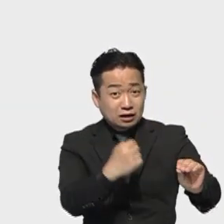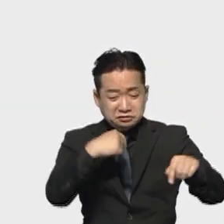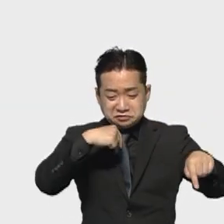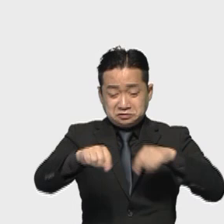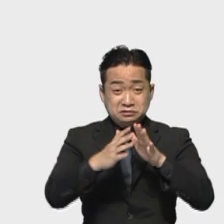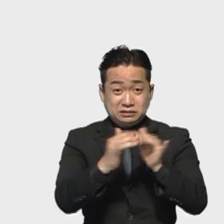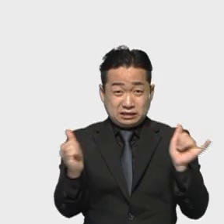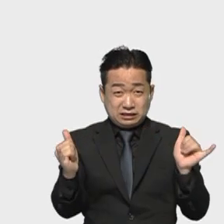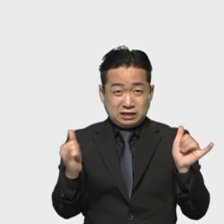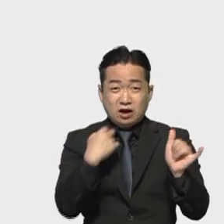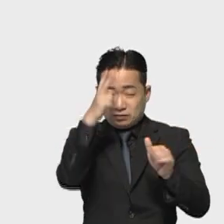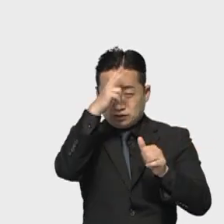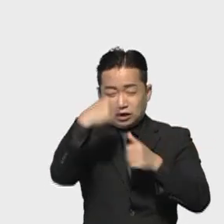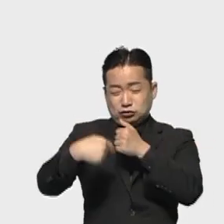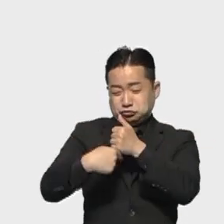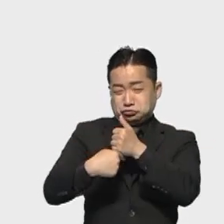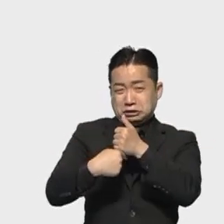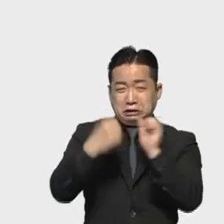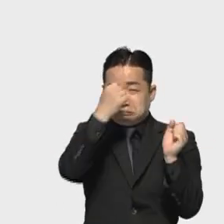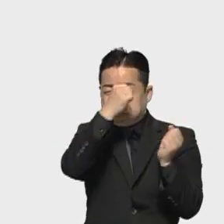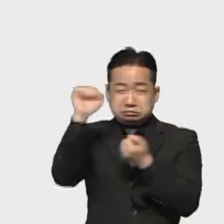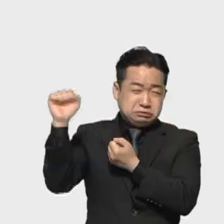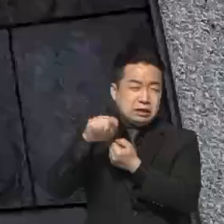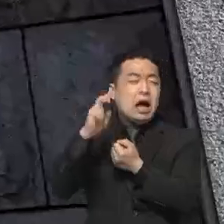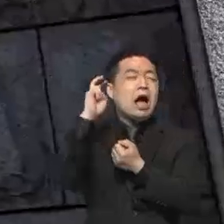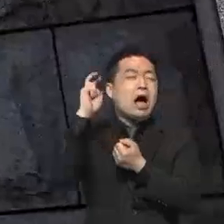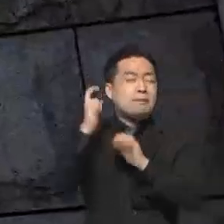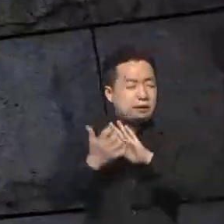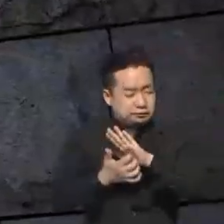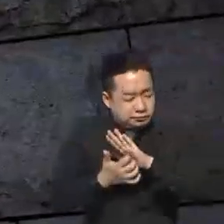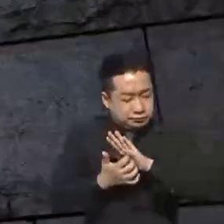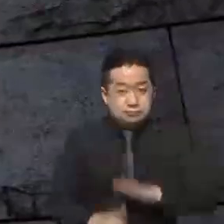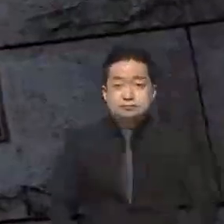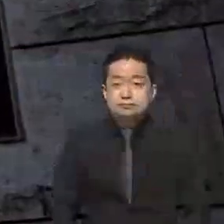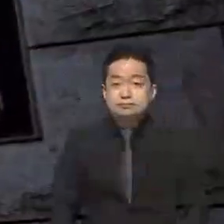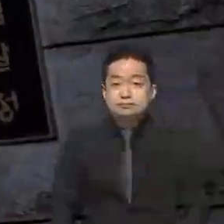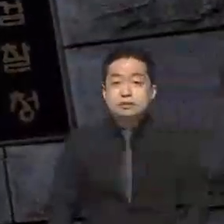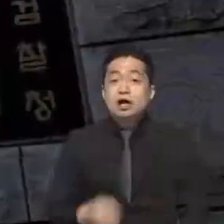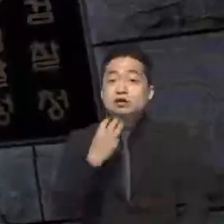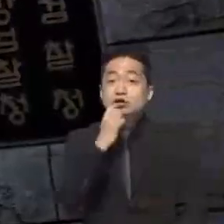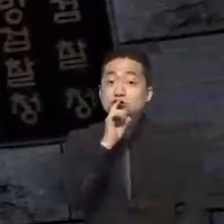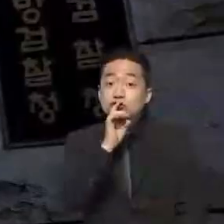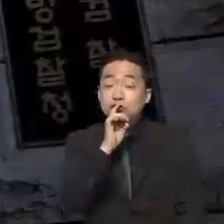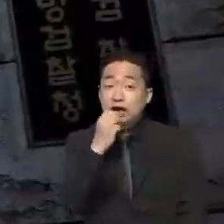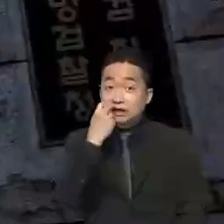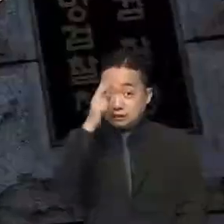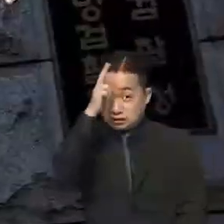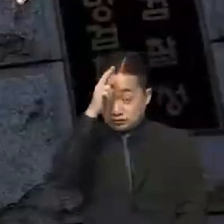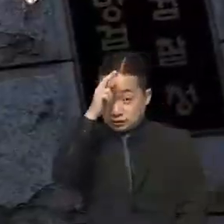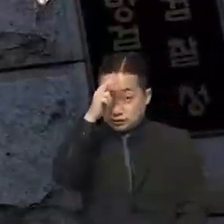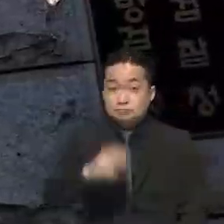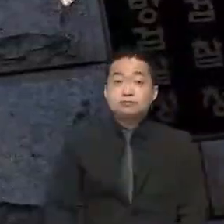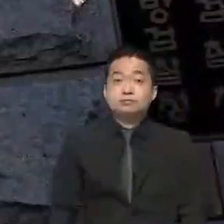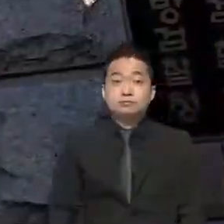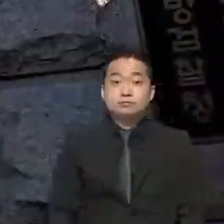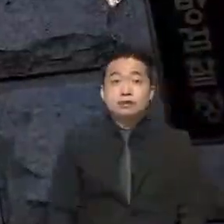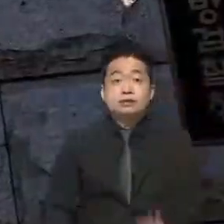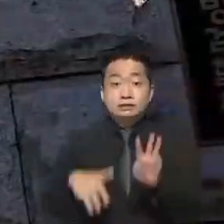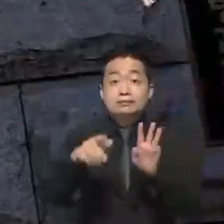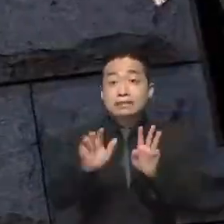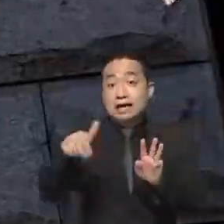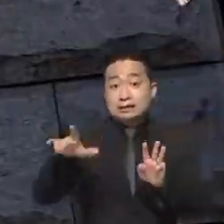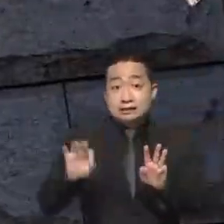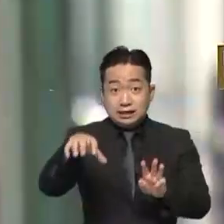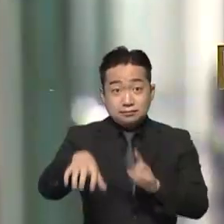검찰 수사 회피임을 확실히 보여준다고 비판했습니다. 진재선 서울중앙지검 3차장은 경찰이 넘긴 송치 사건에